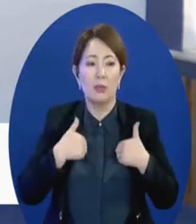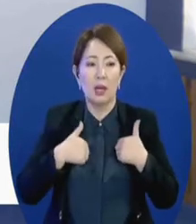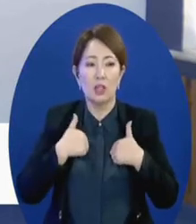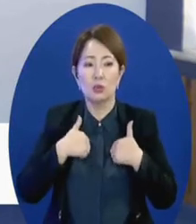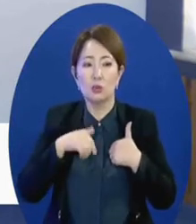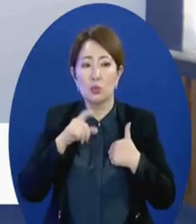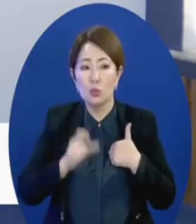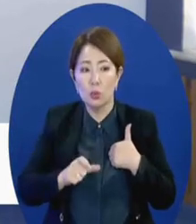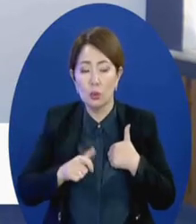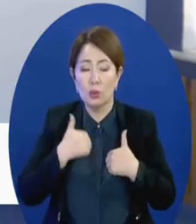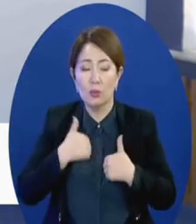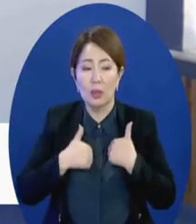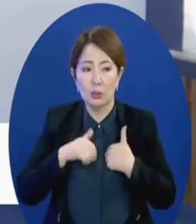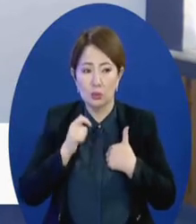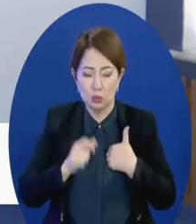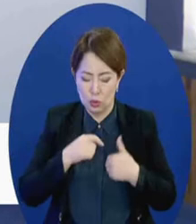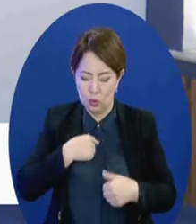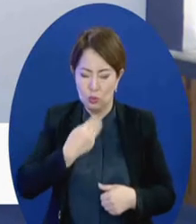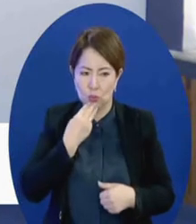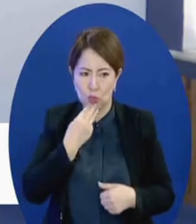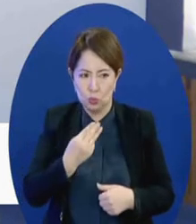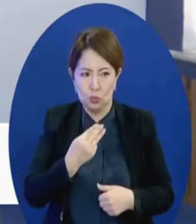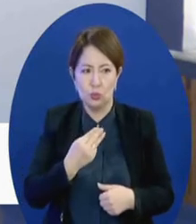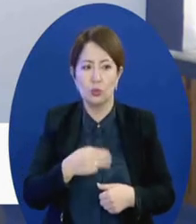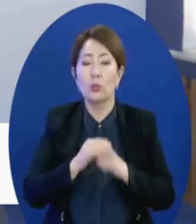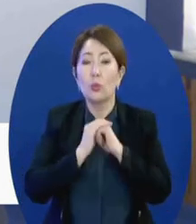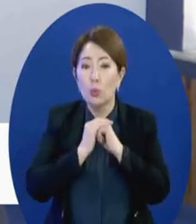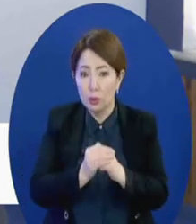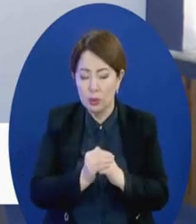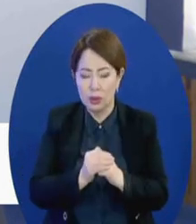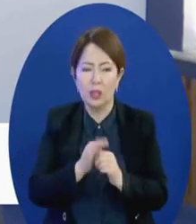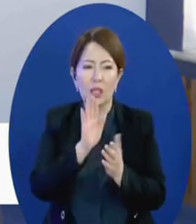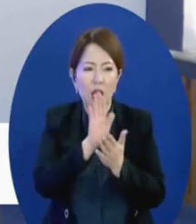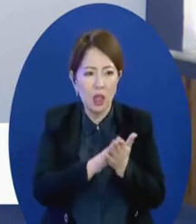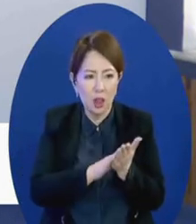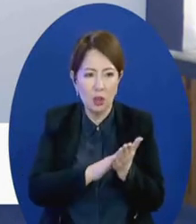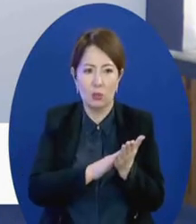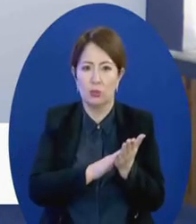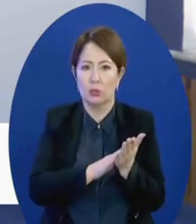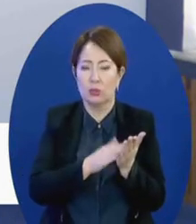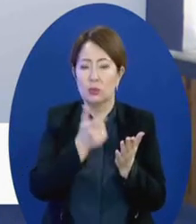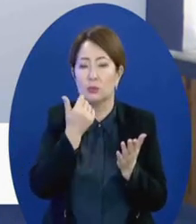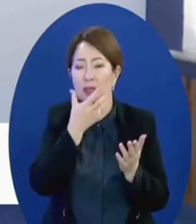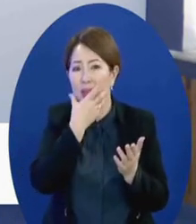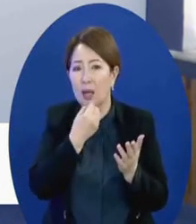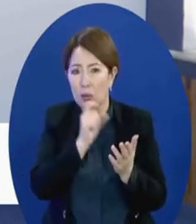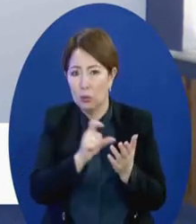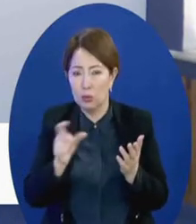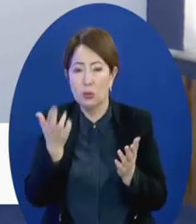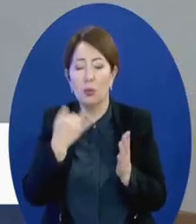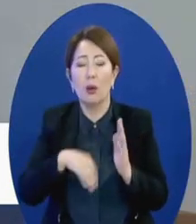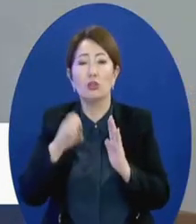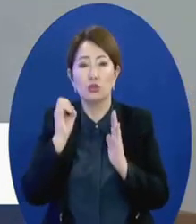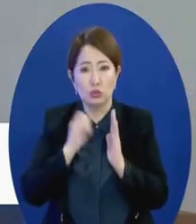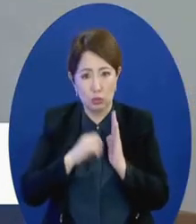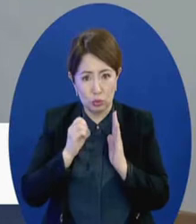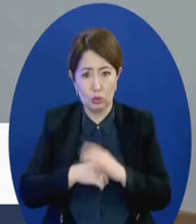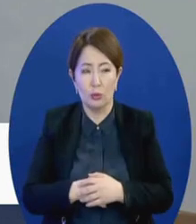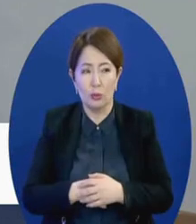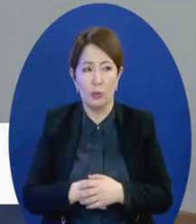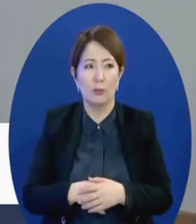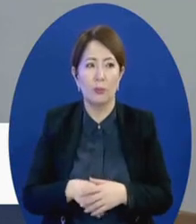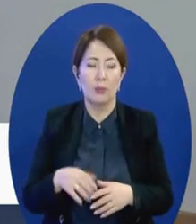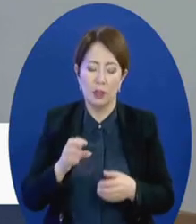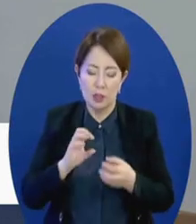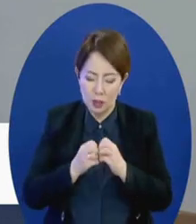бүр үнэхээр одоо шударга, хүнлэг, гинэрэнгүй тийм сайхан хүмүүс байх ёстой.